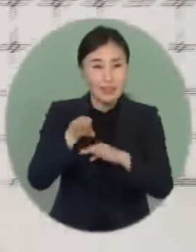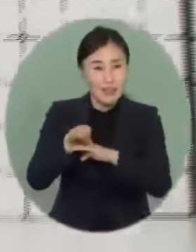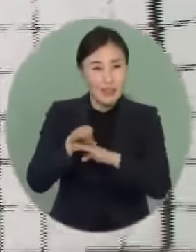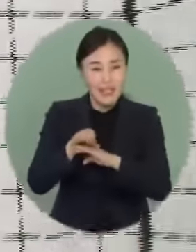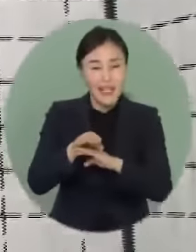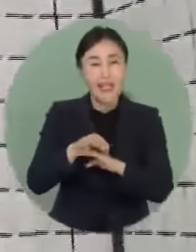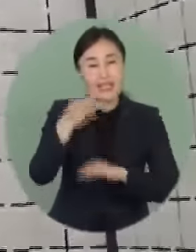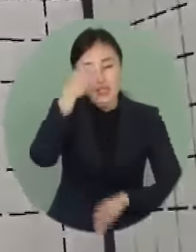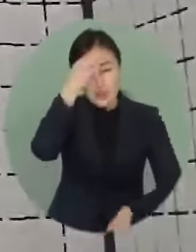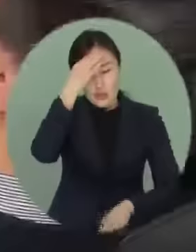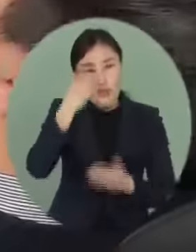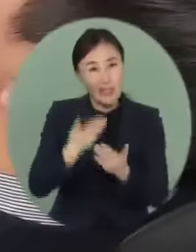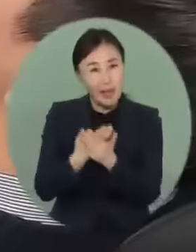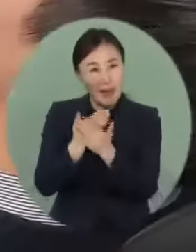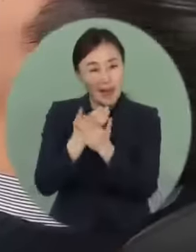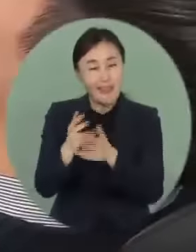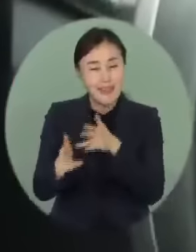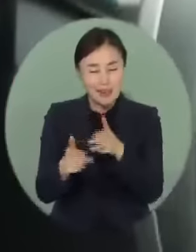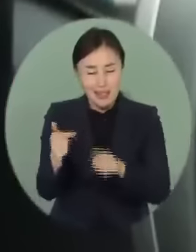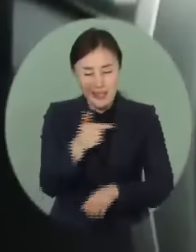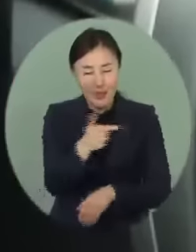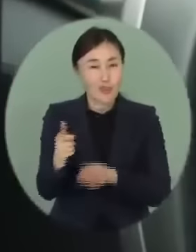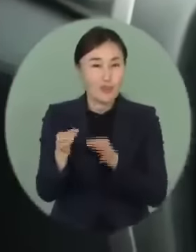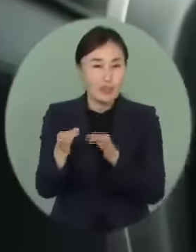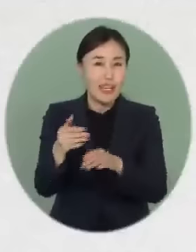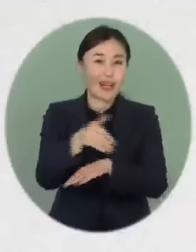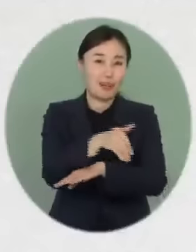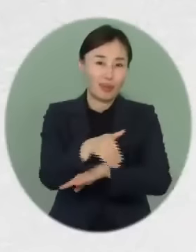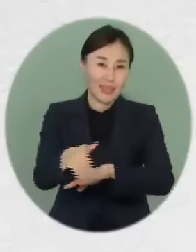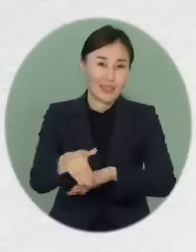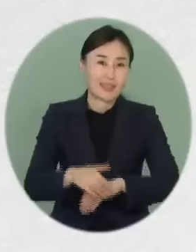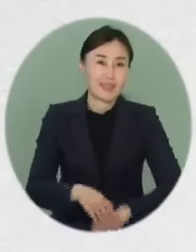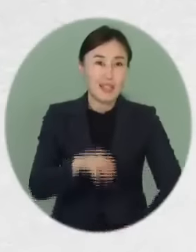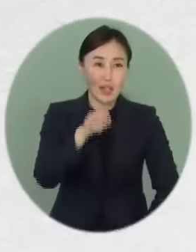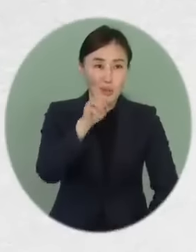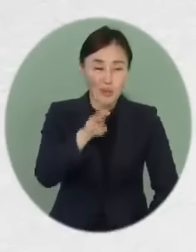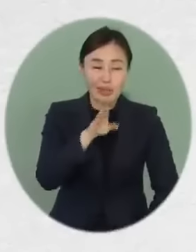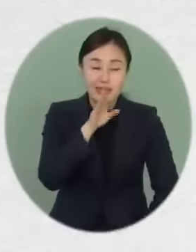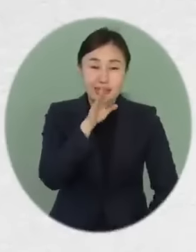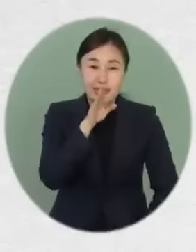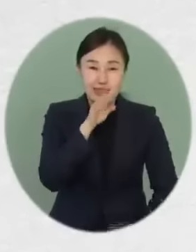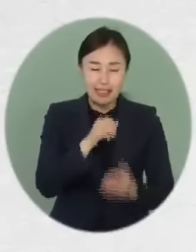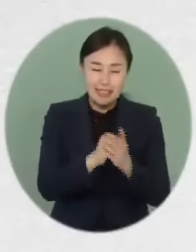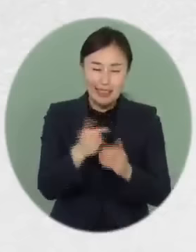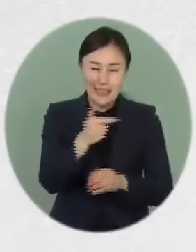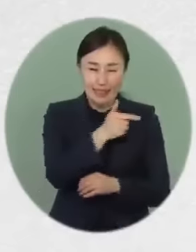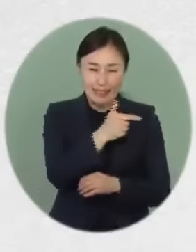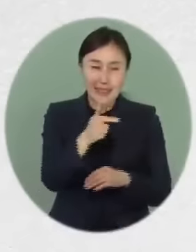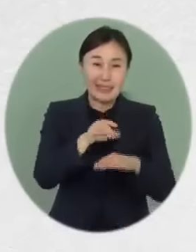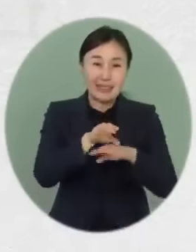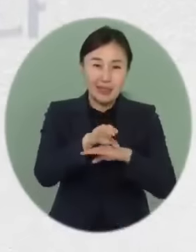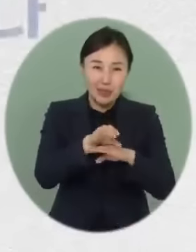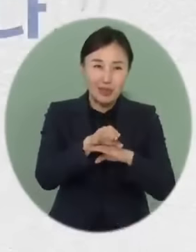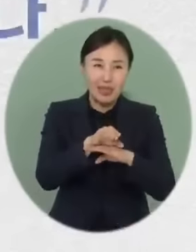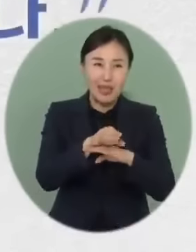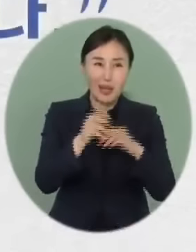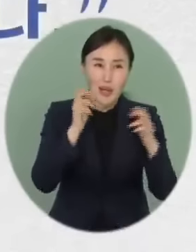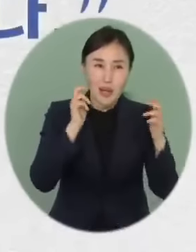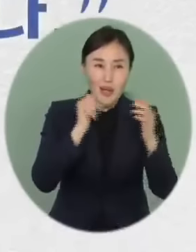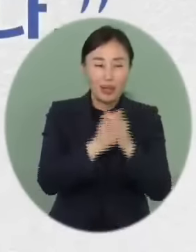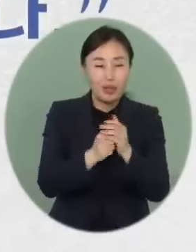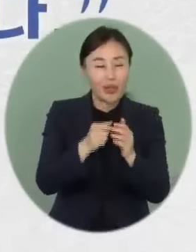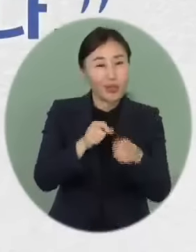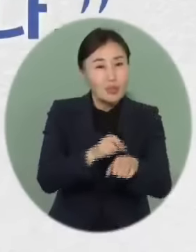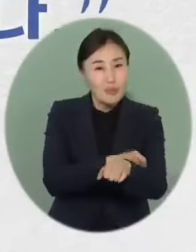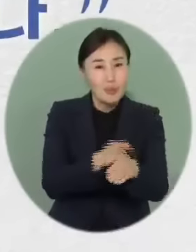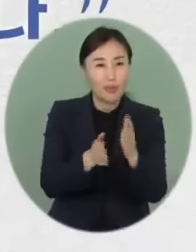기술 개발 사업에 대규모로 투자할 계획입니다. 광주가 진짜 미래 모빌리티 특화 도시로 성장을 해서 산업